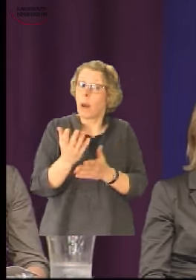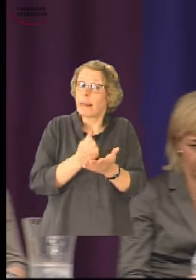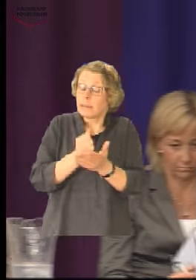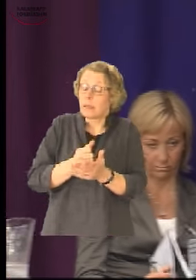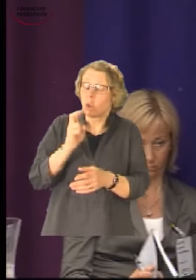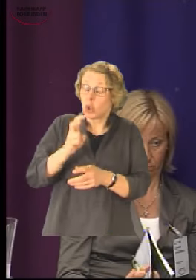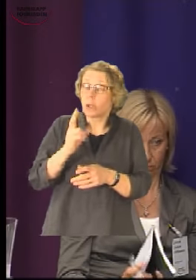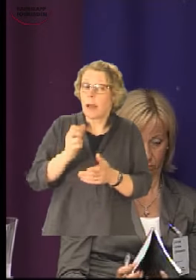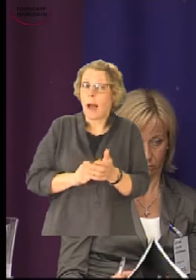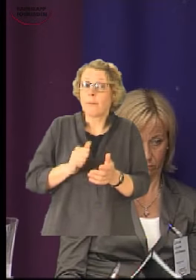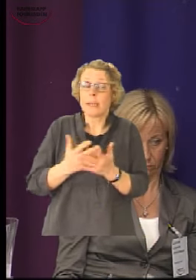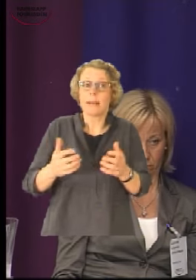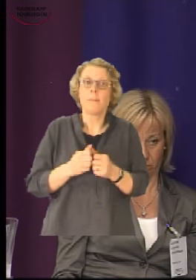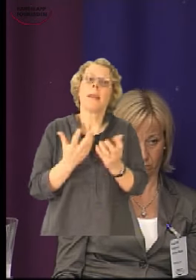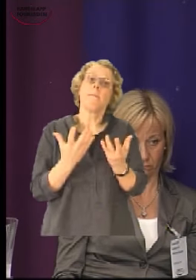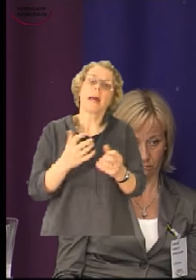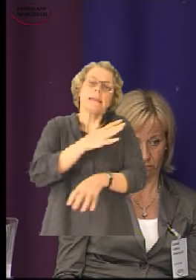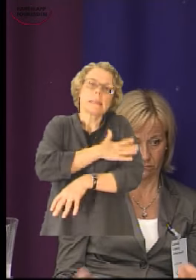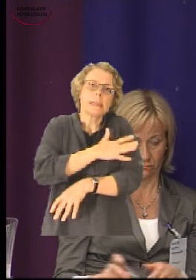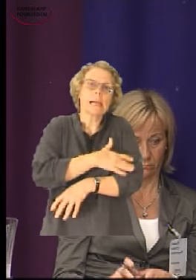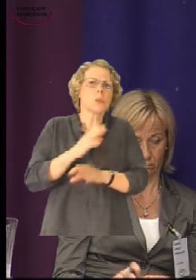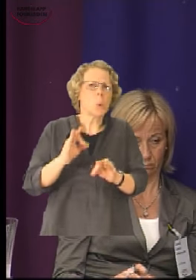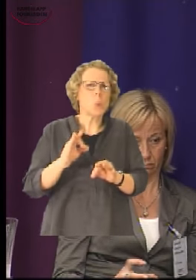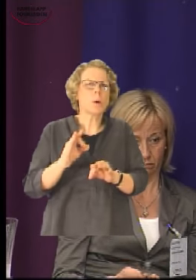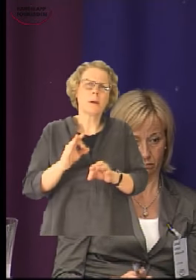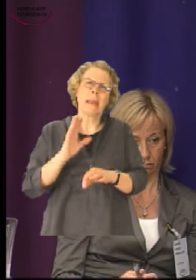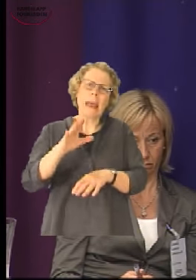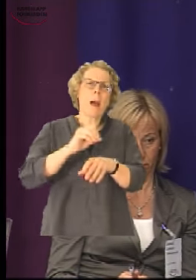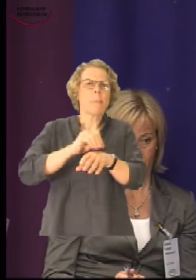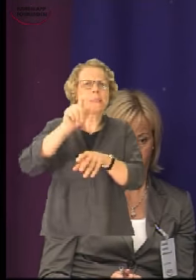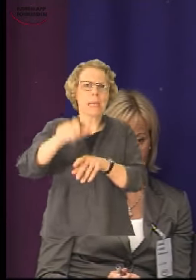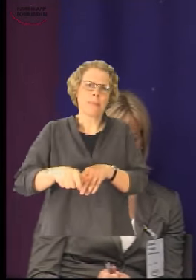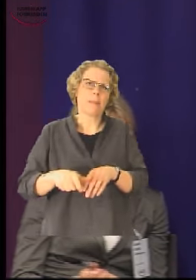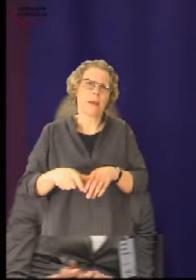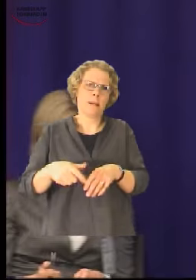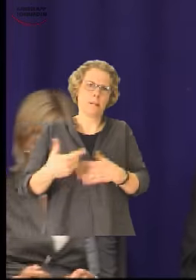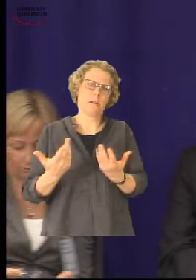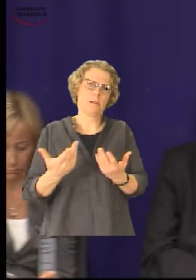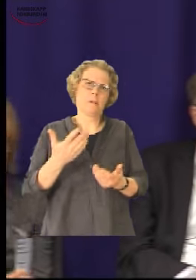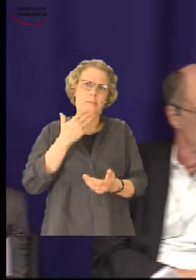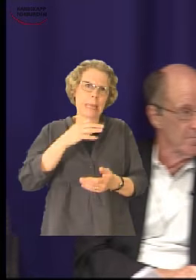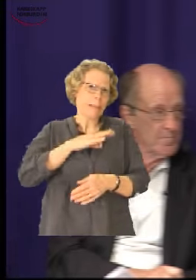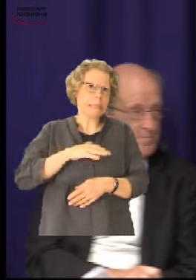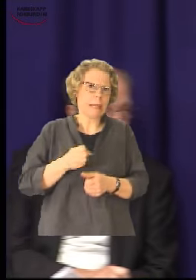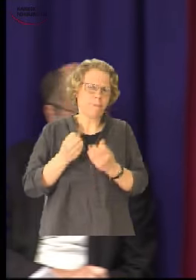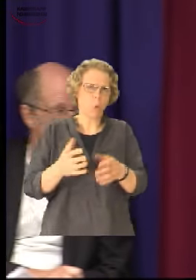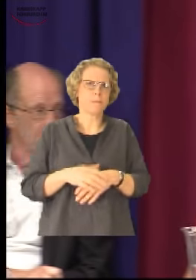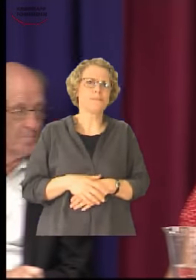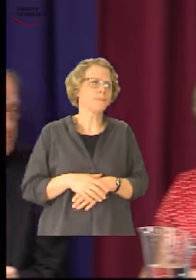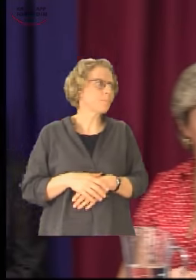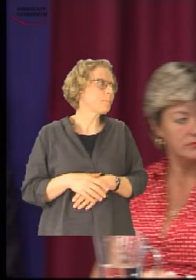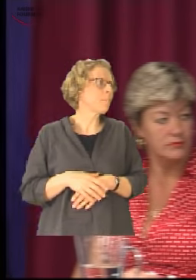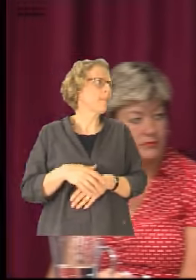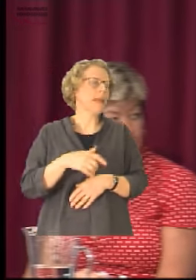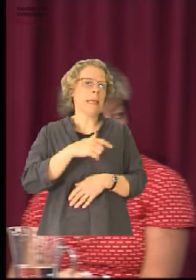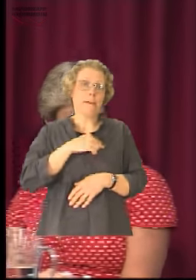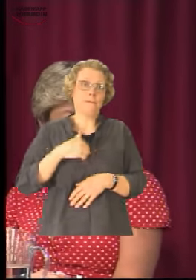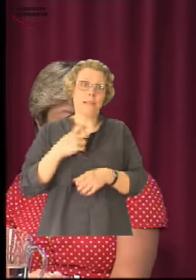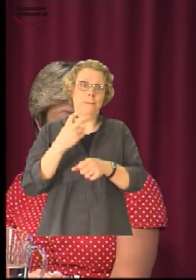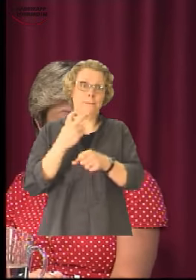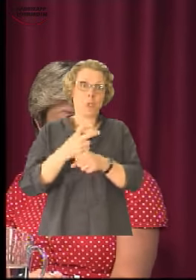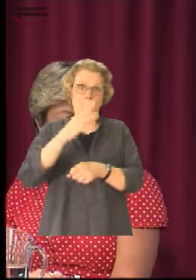Vad får era patienter för läkemedel mot reumatism? Ja, vi försöker ju följa de